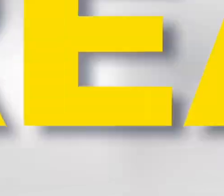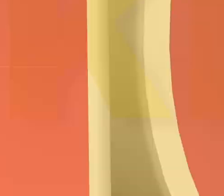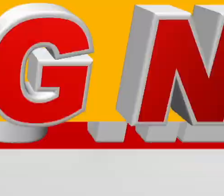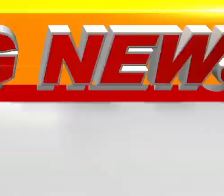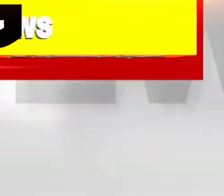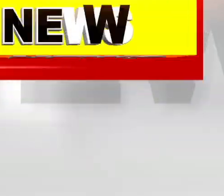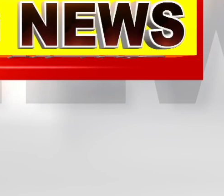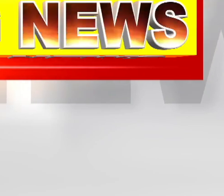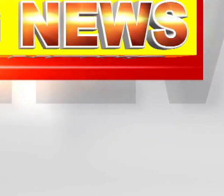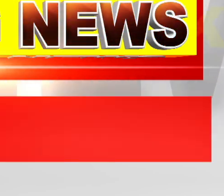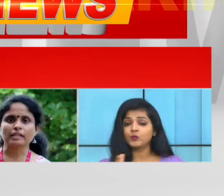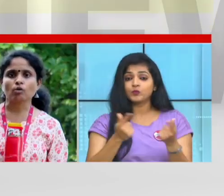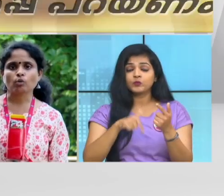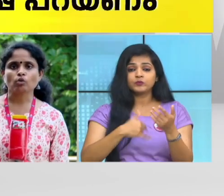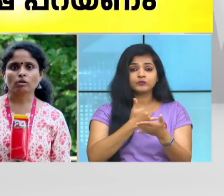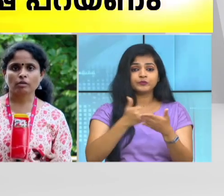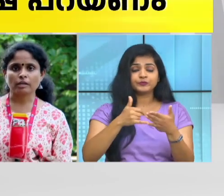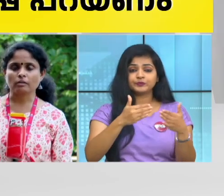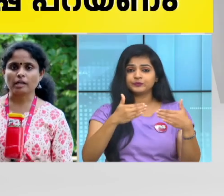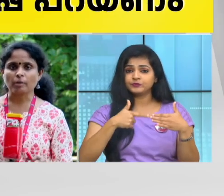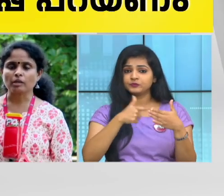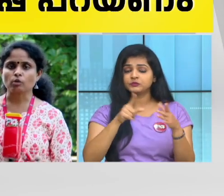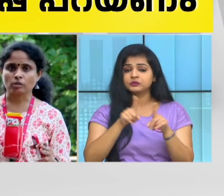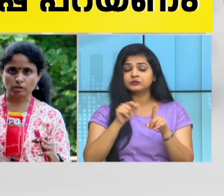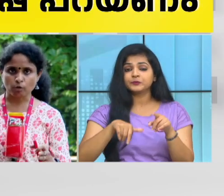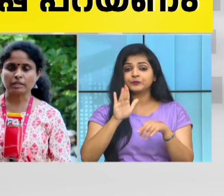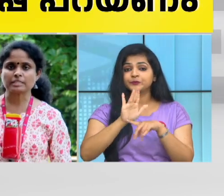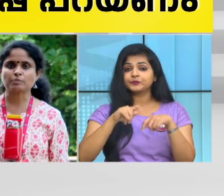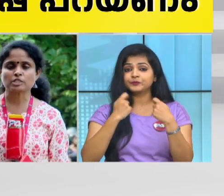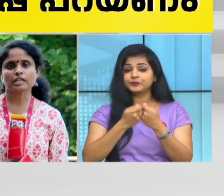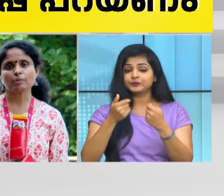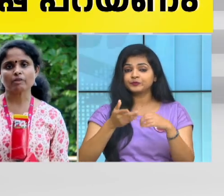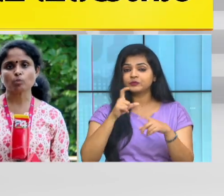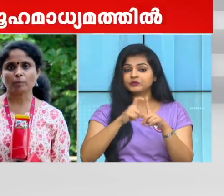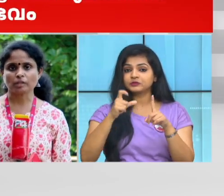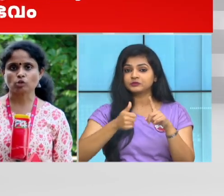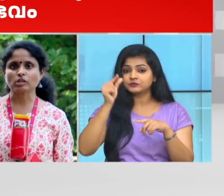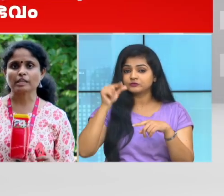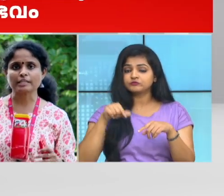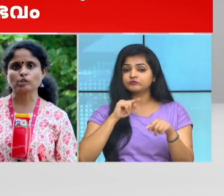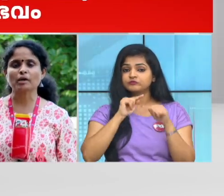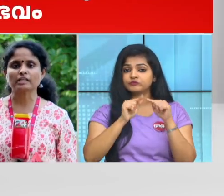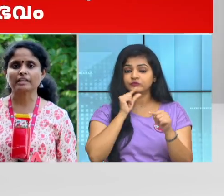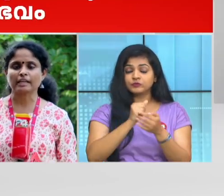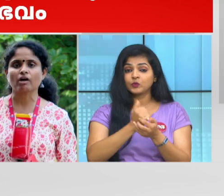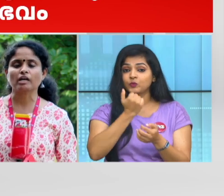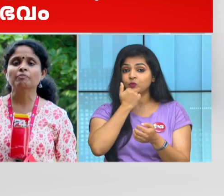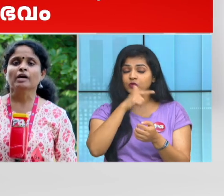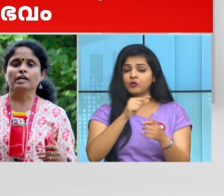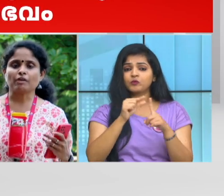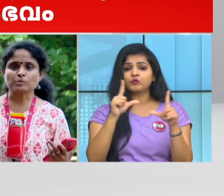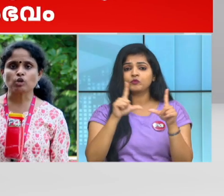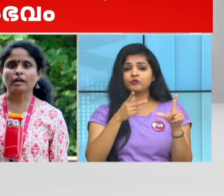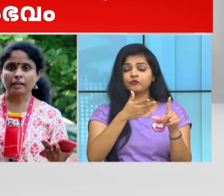ഇത്തരമൊരു കാര്യം ചെയ്തത് എന്ന ഒരു കാര്യമാണ് ഇന്ന് ഇപ്പോൾ DCC പ്രസിഡന്റ് K പ്രവീൺകുമാർ പറഞ്ഞിട്ടുള്ളത്. തെറ്റ് ചെയ്തു എന്നതിന്റെ തെളിവാണ്